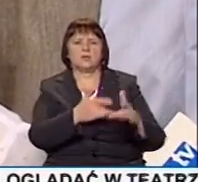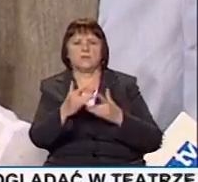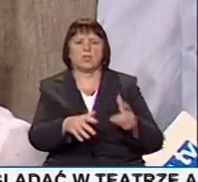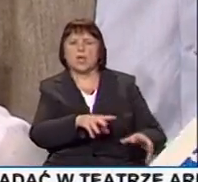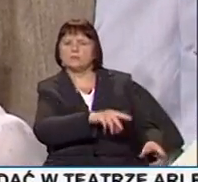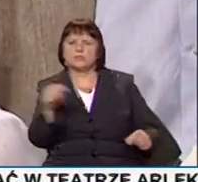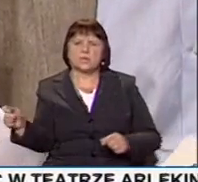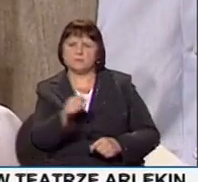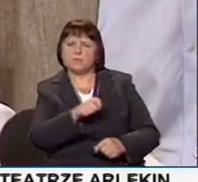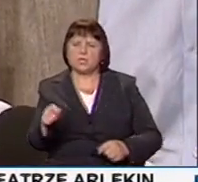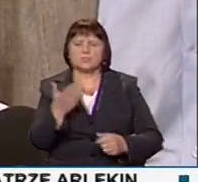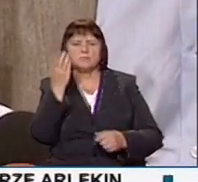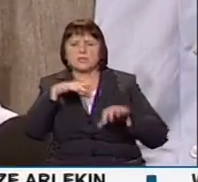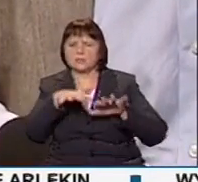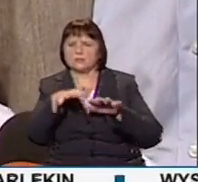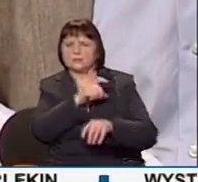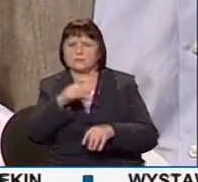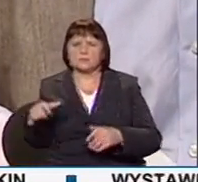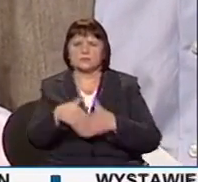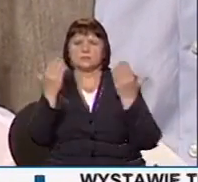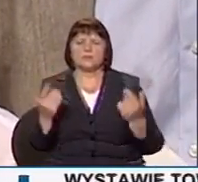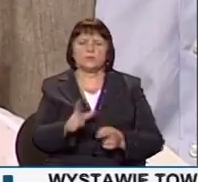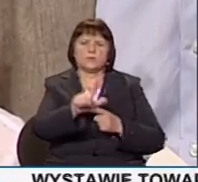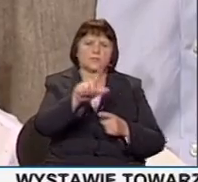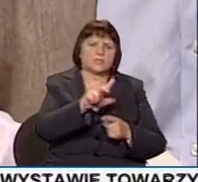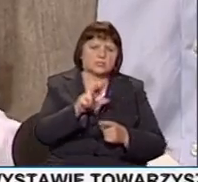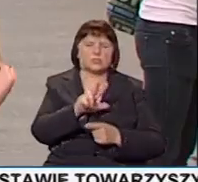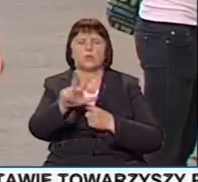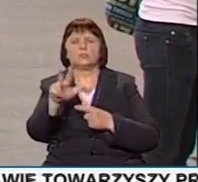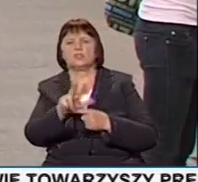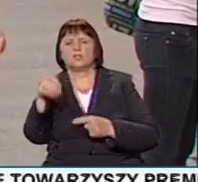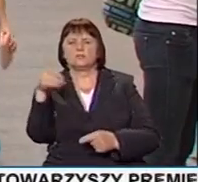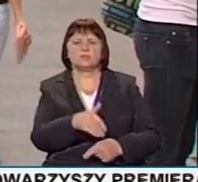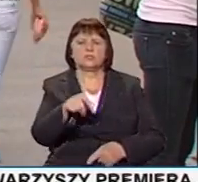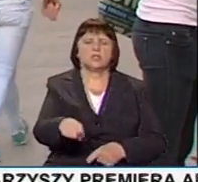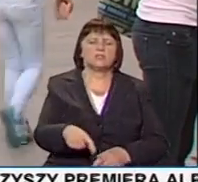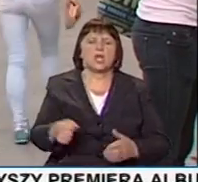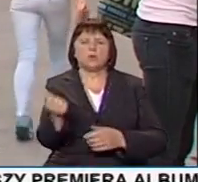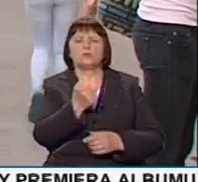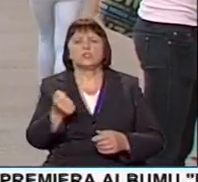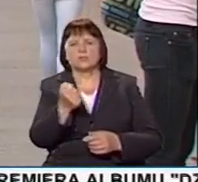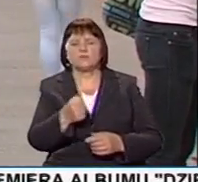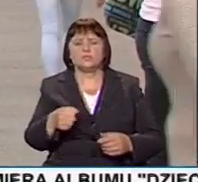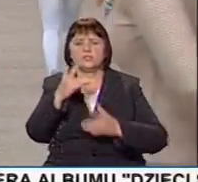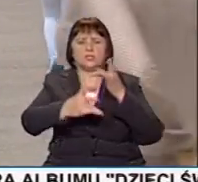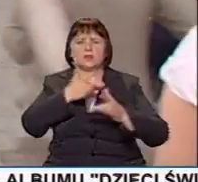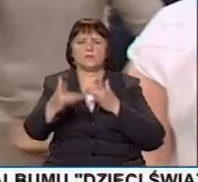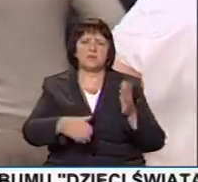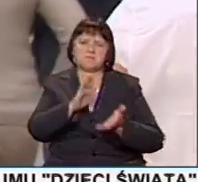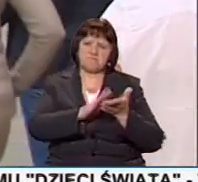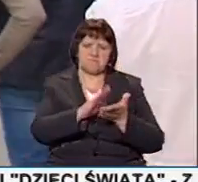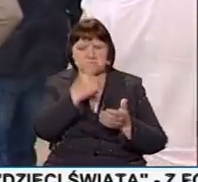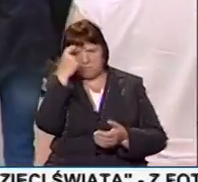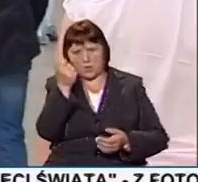przemieszczeń jest bardzo dużo w ciągu dnia, to jest około 12-13 tysięcy. Również użytkownicy roweru publicznego chwalą